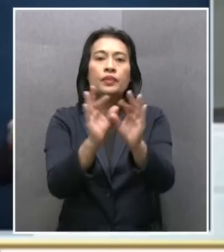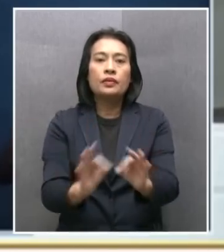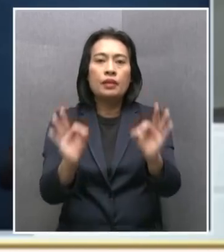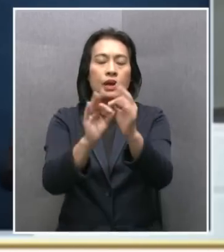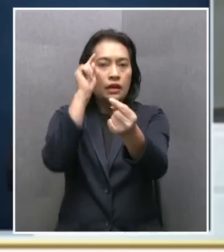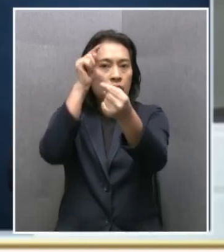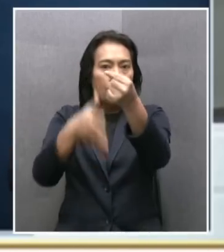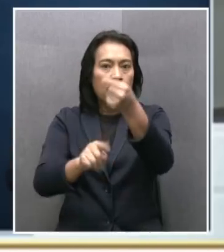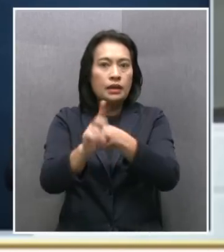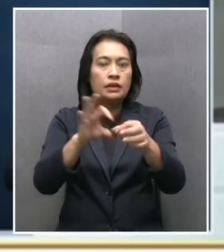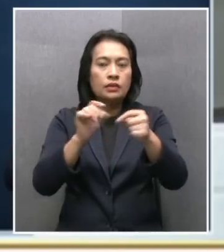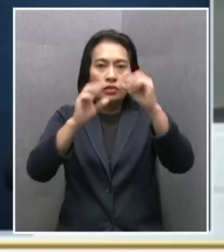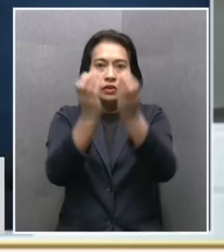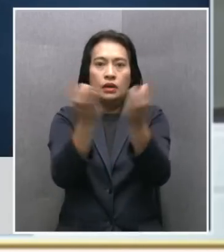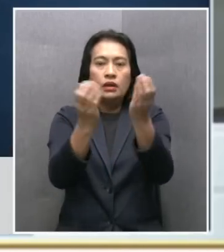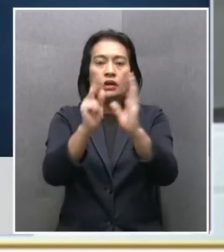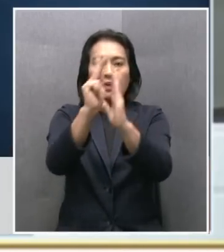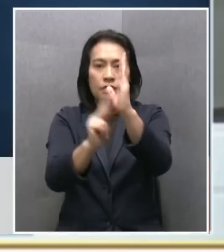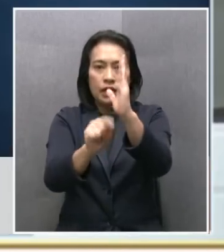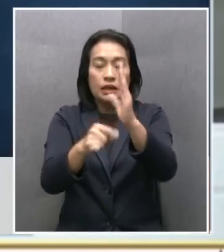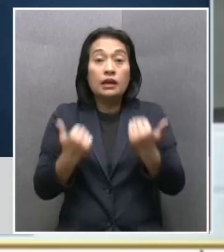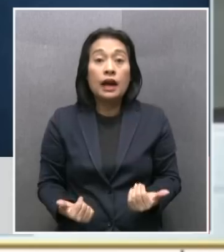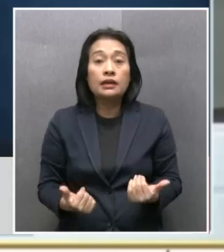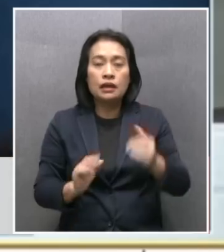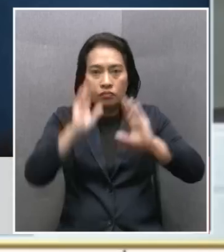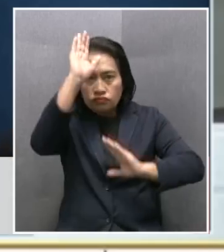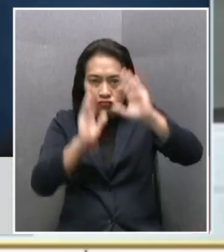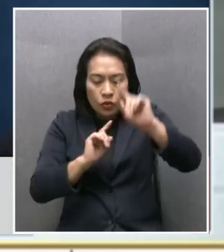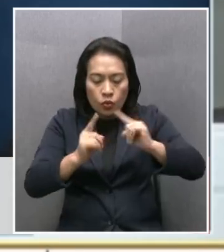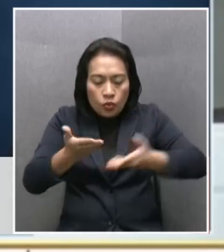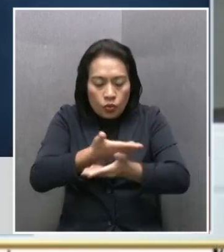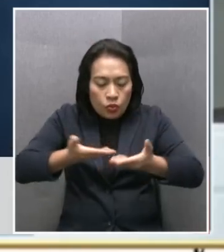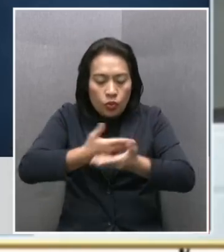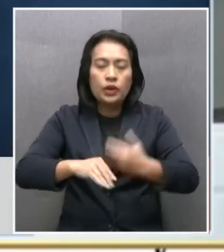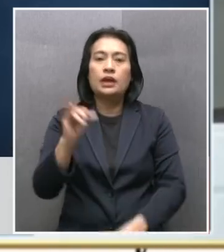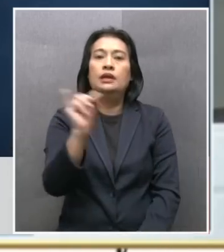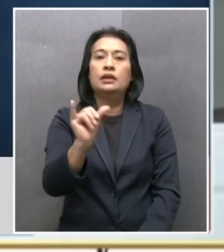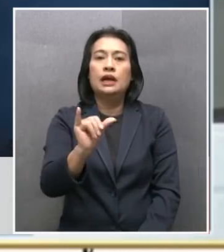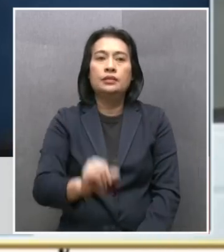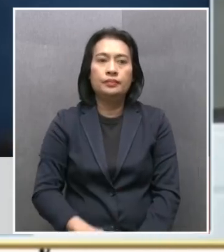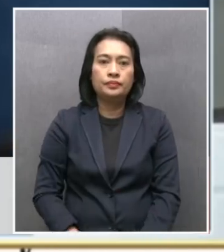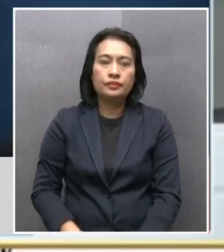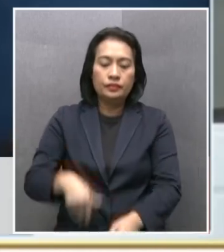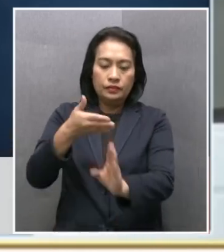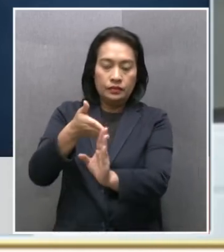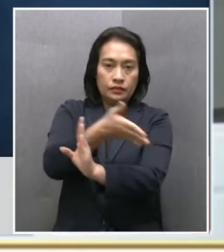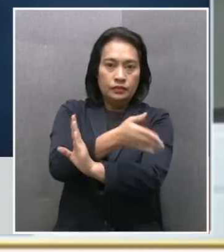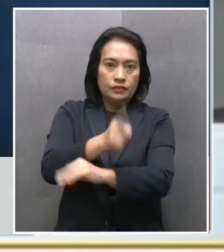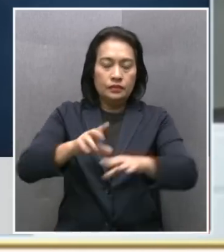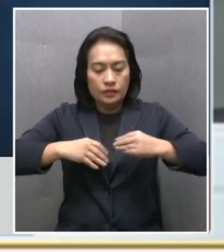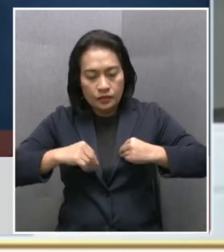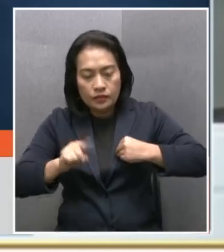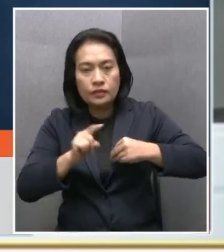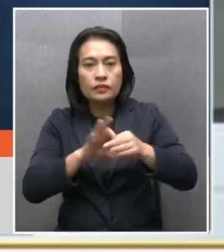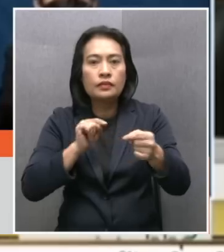รัฐธรรมนูญซึ่งเงื่อนไขในการโหวตครั้งนี้ก็ยังไม่ได้พูดคุยกันแต่ที่เคยพูดไปแล้วก็คือควรให้ความเห็นชอบเลือกนายก